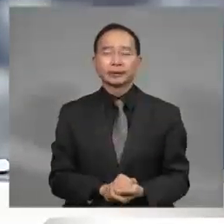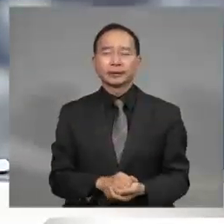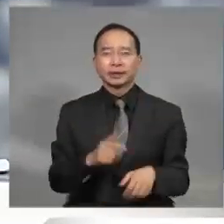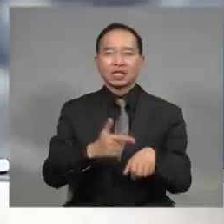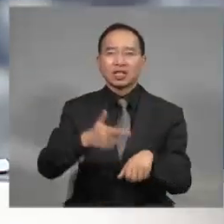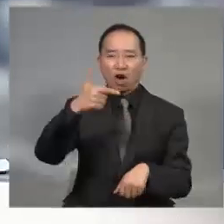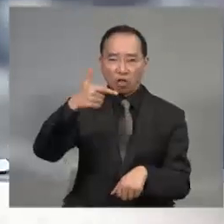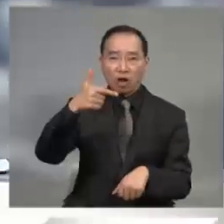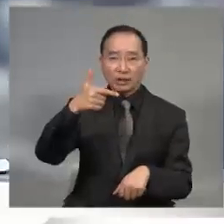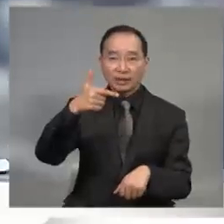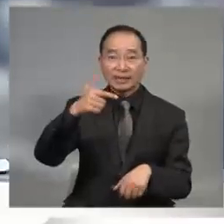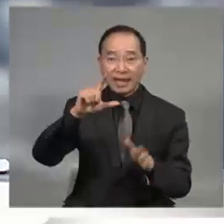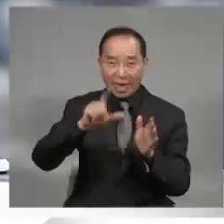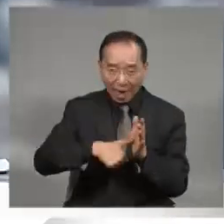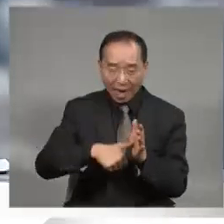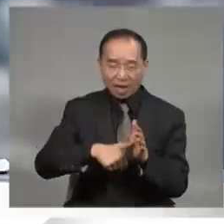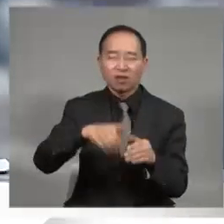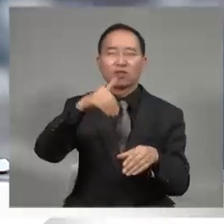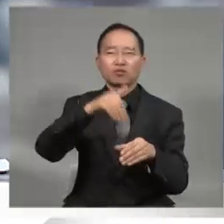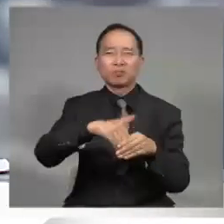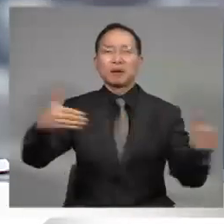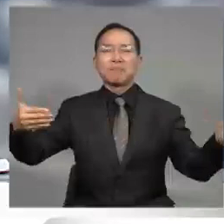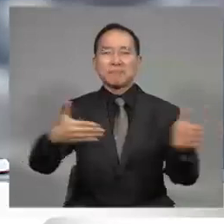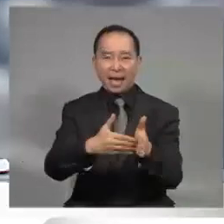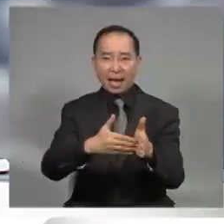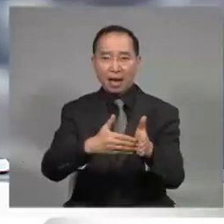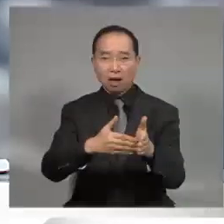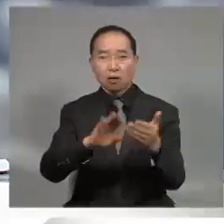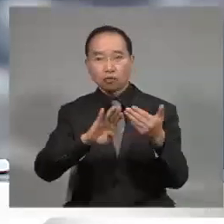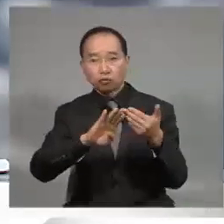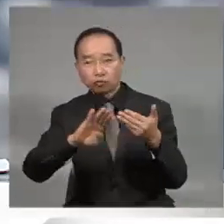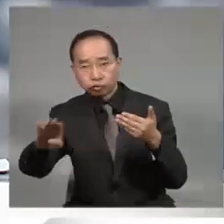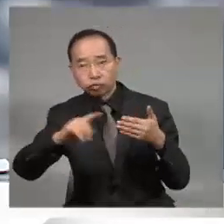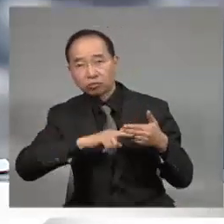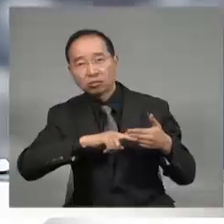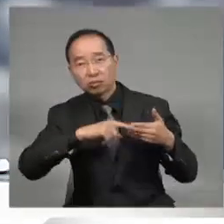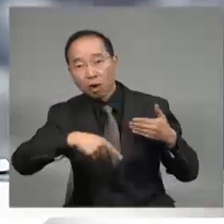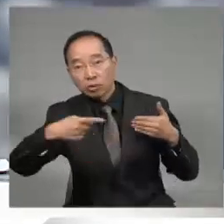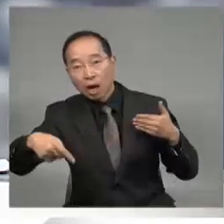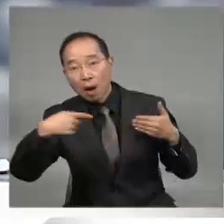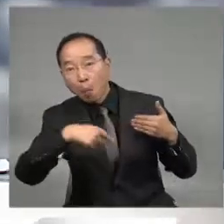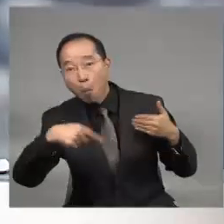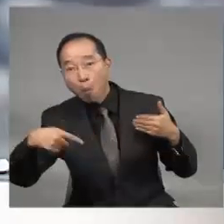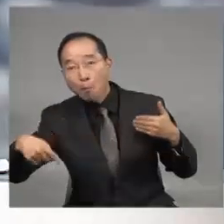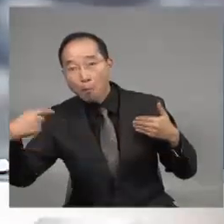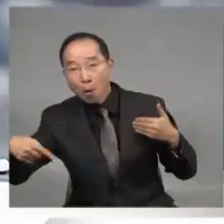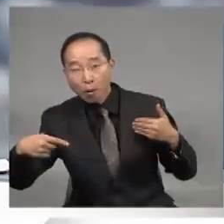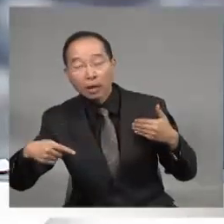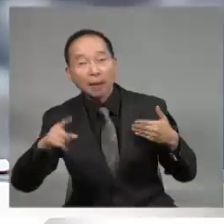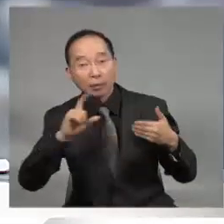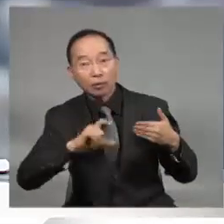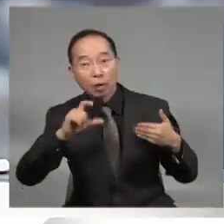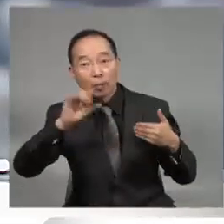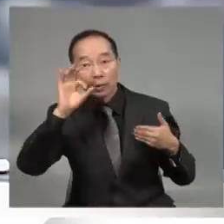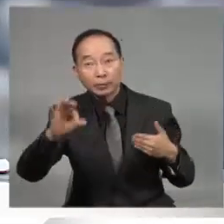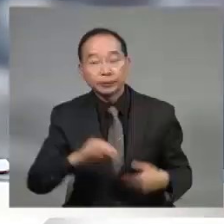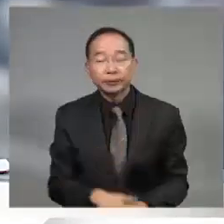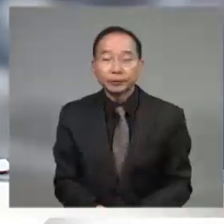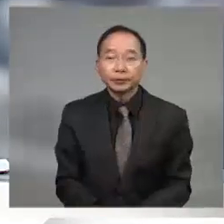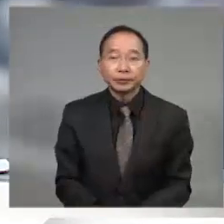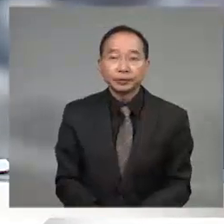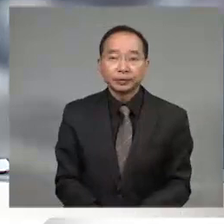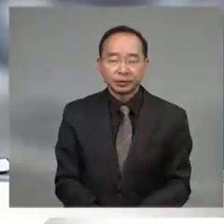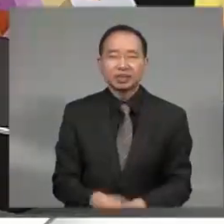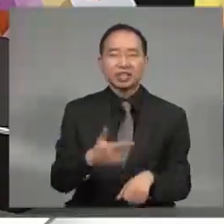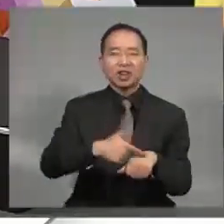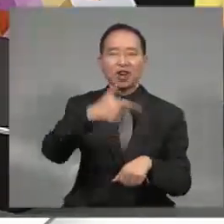오후 6시에 이제 투표가 마감이 됐고 그 이후에 이루어지는 절차를 다시 한번 좀 짚어볼까요? 네. 우선